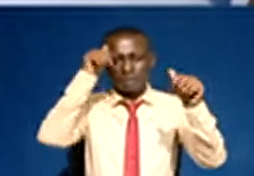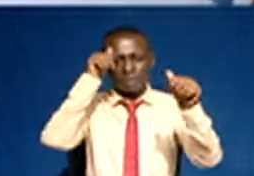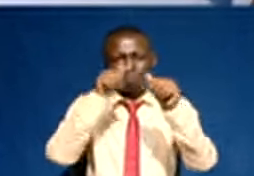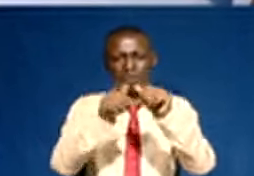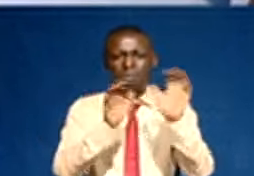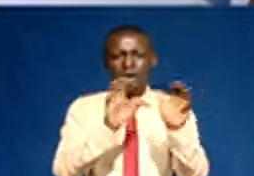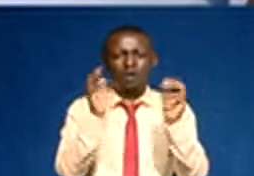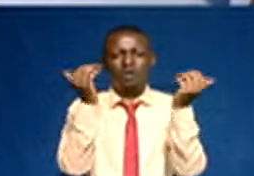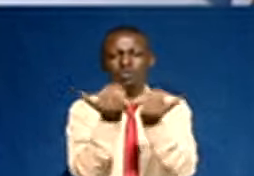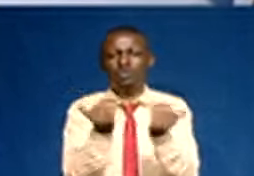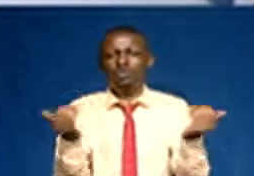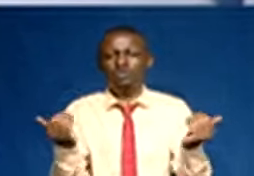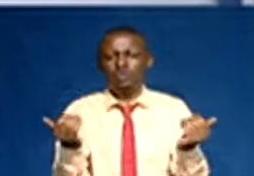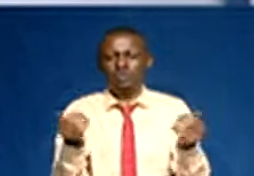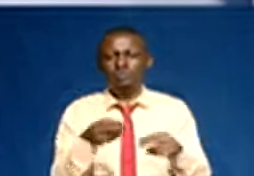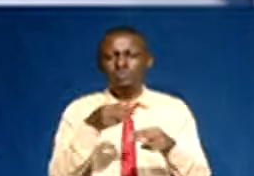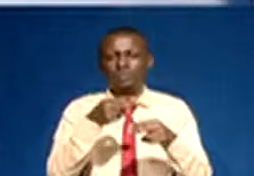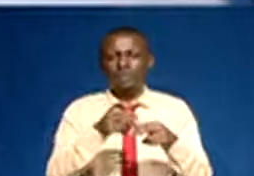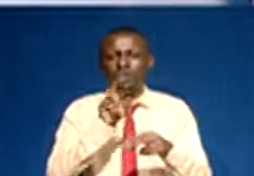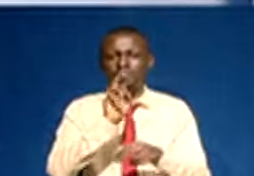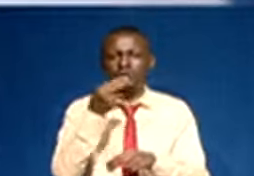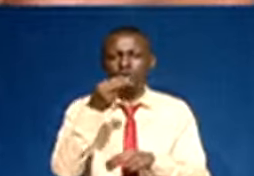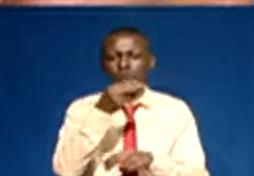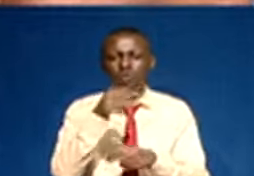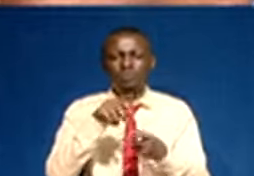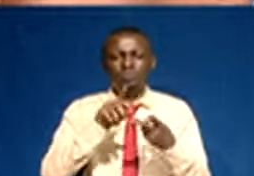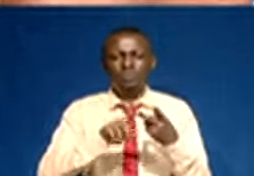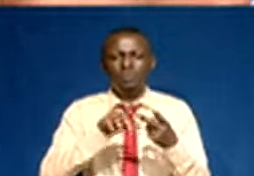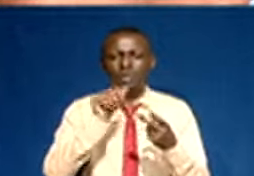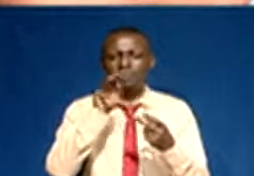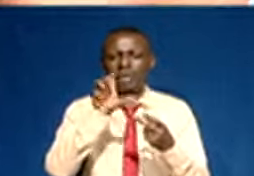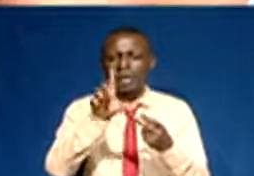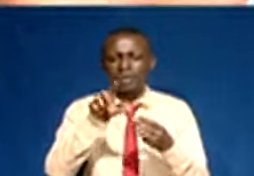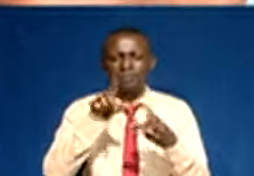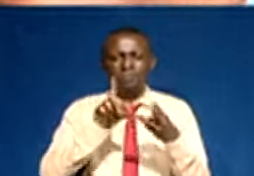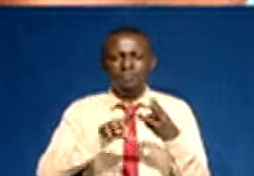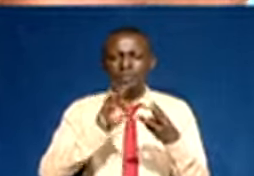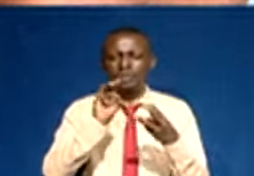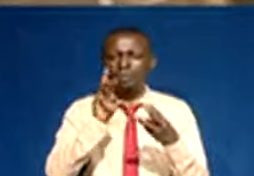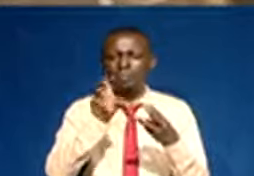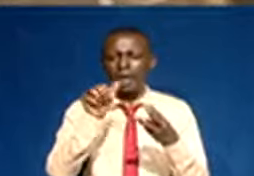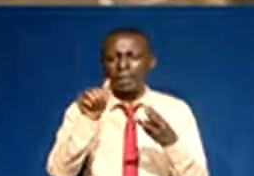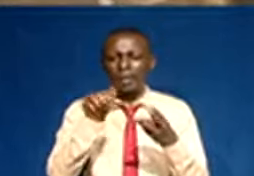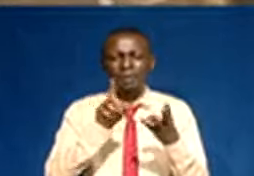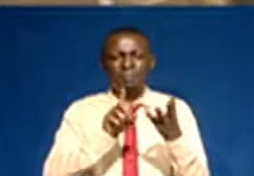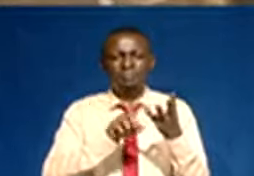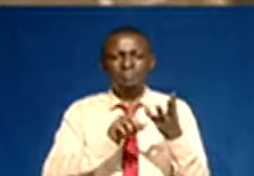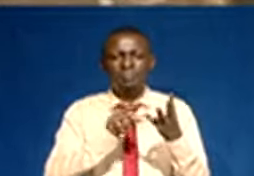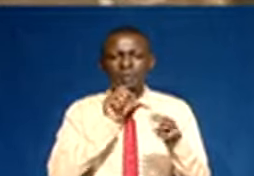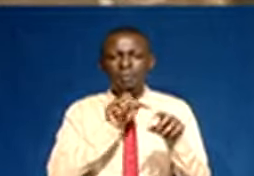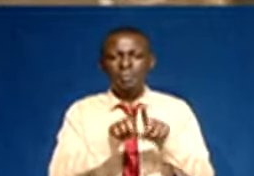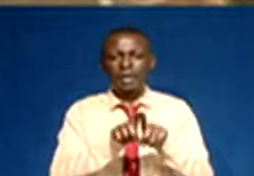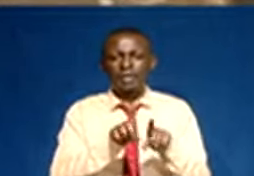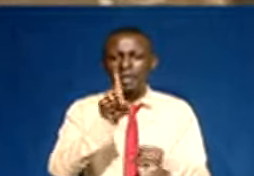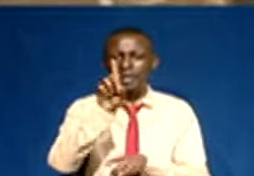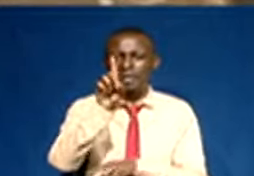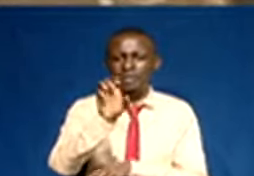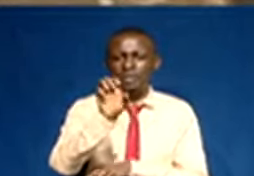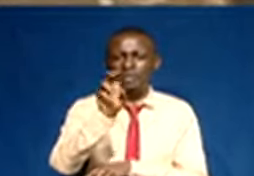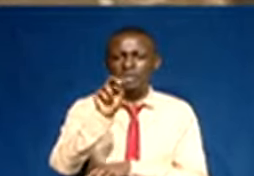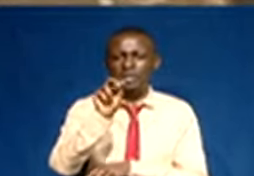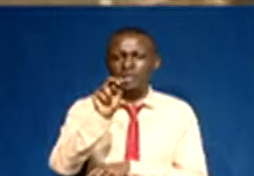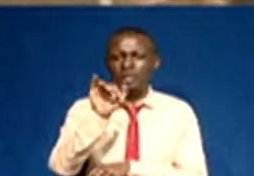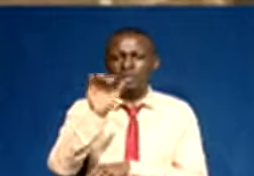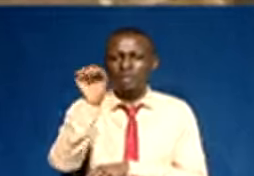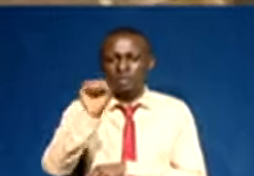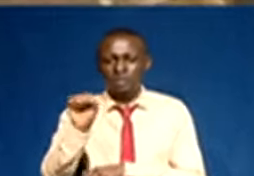wanawe Ruth, Abigail na Martha Kikenyi pamoja na nduguye Dennis. Niko na usuni kubwa sana kwa